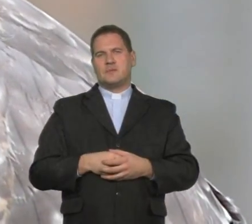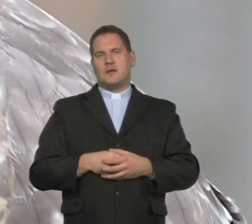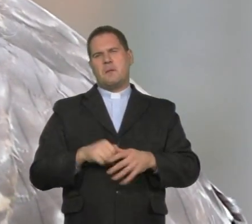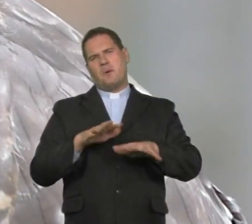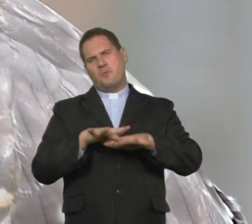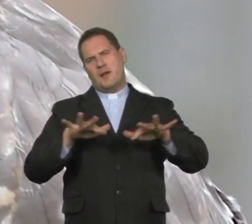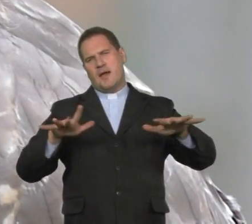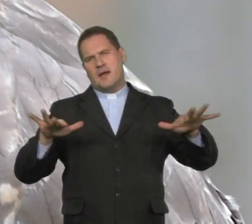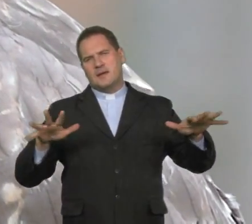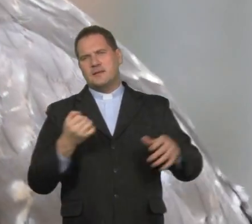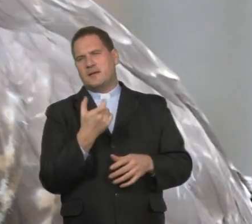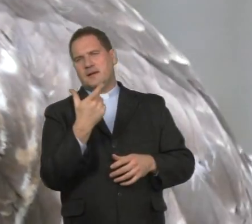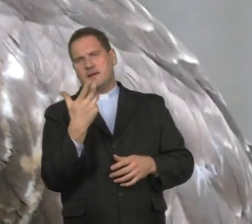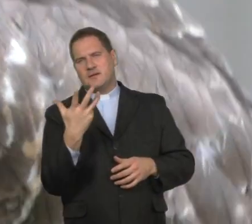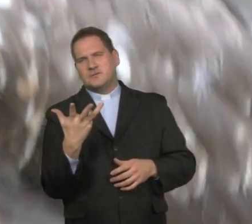Myszołów zwyczajny.